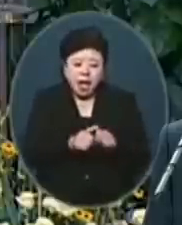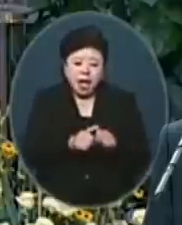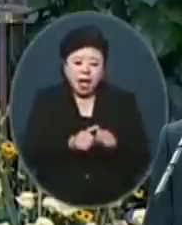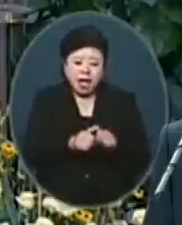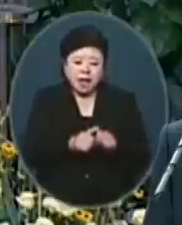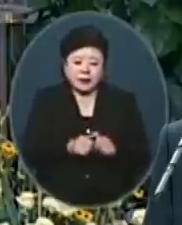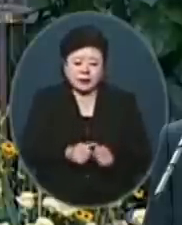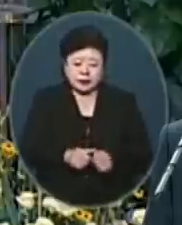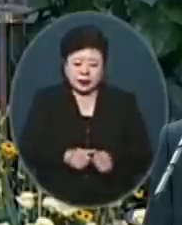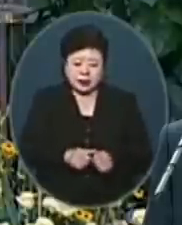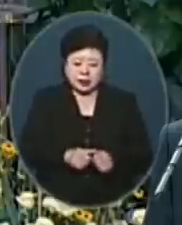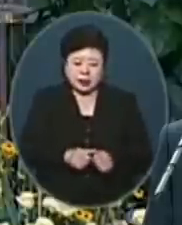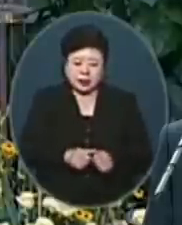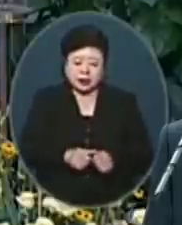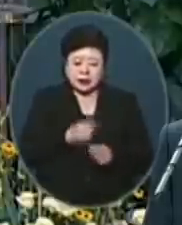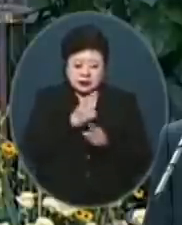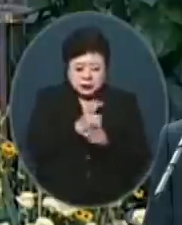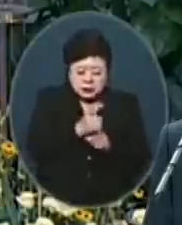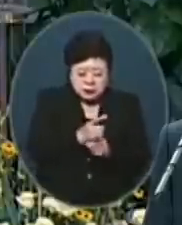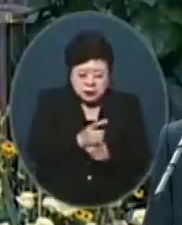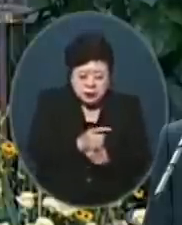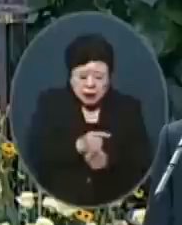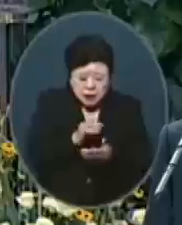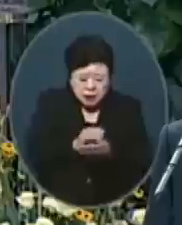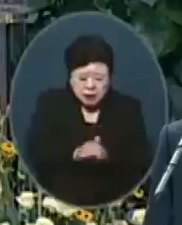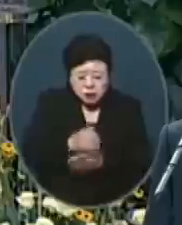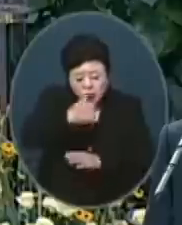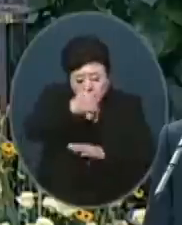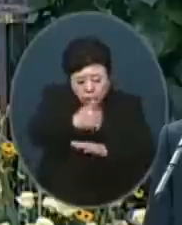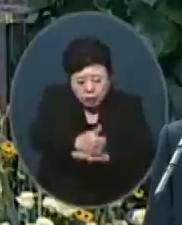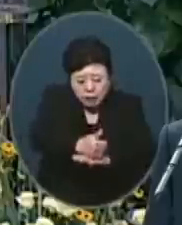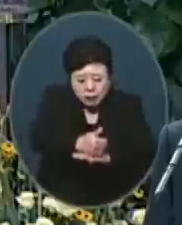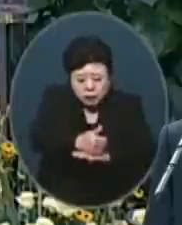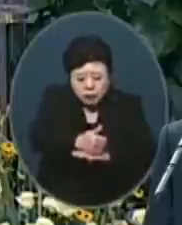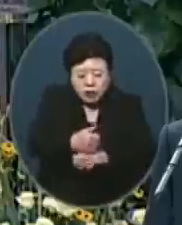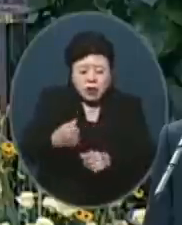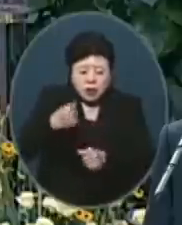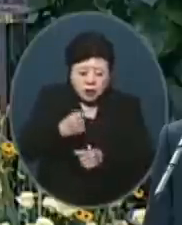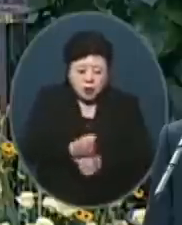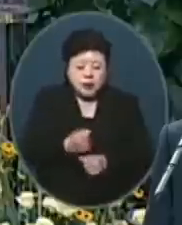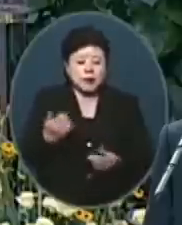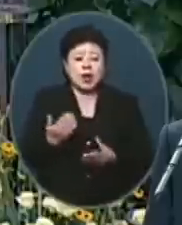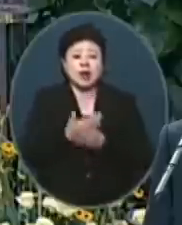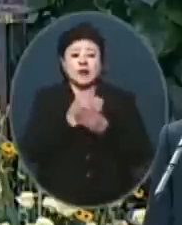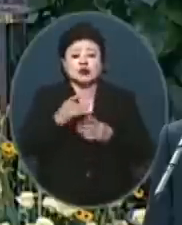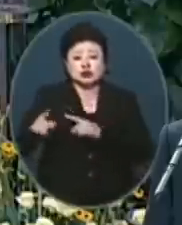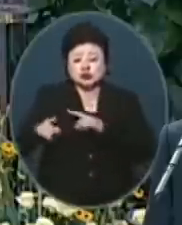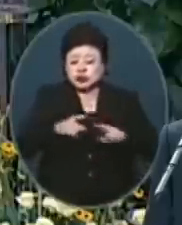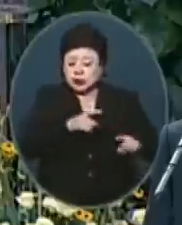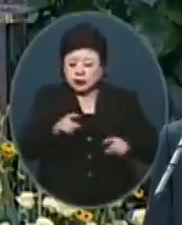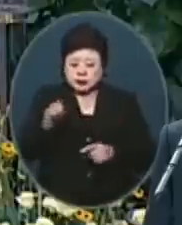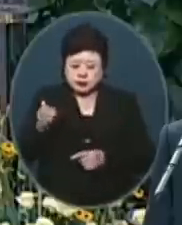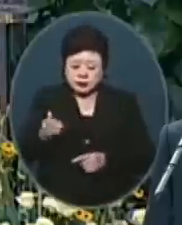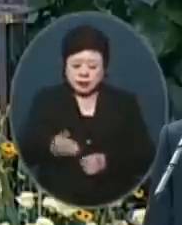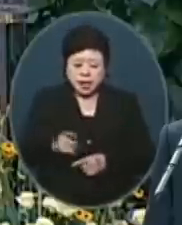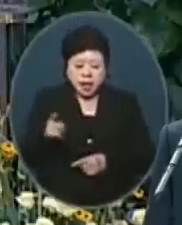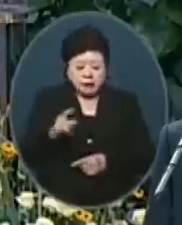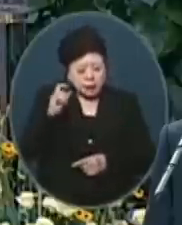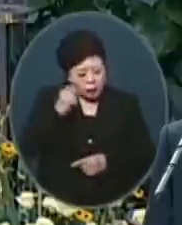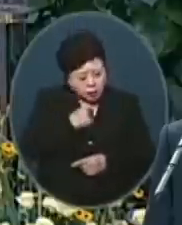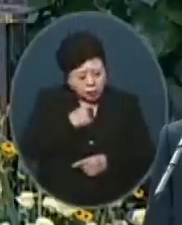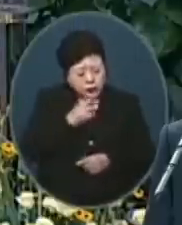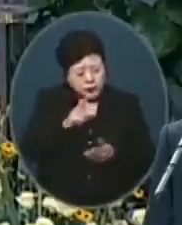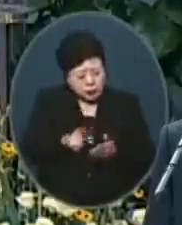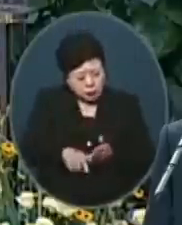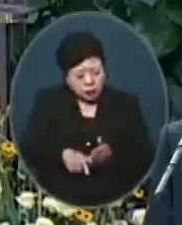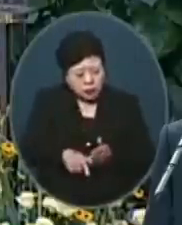터널을 빠져나왔습니다. 이제는 기도의 결과로 회복과 번영을 누리게 되었습니다. 아무리 어려운